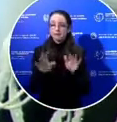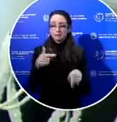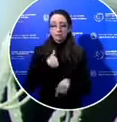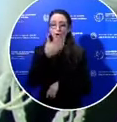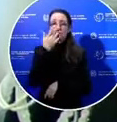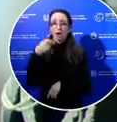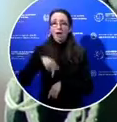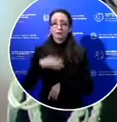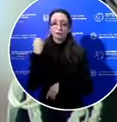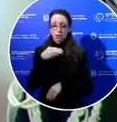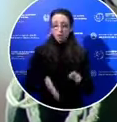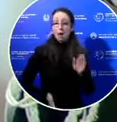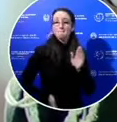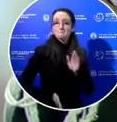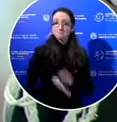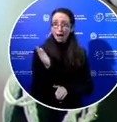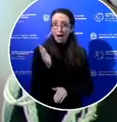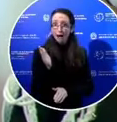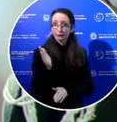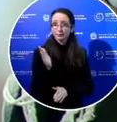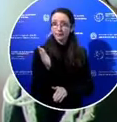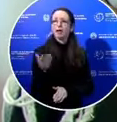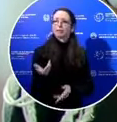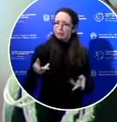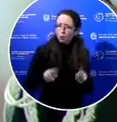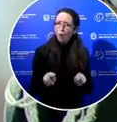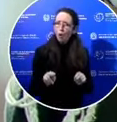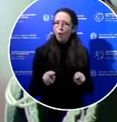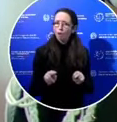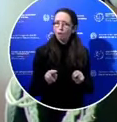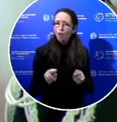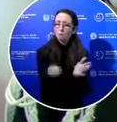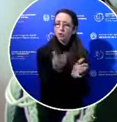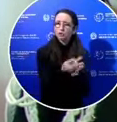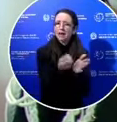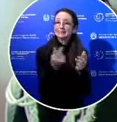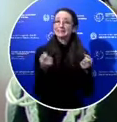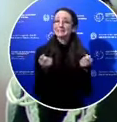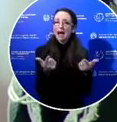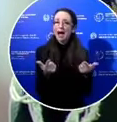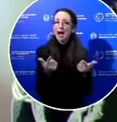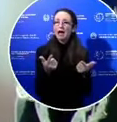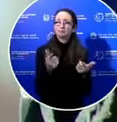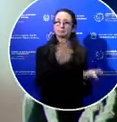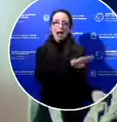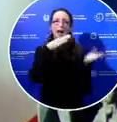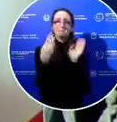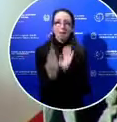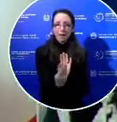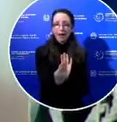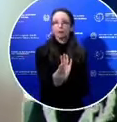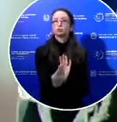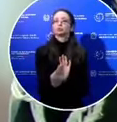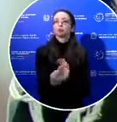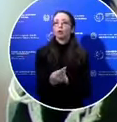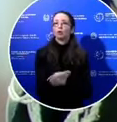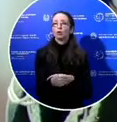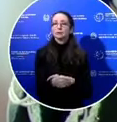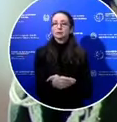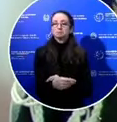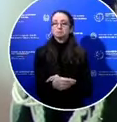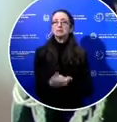ripartissero dei processi che diano origine poi a un cambiamento che sia organico, che sia inclusivo, senza,